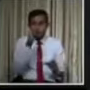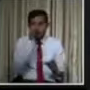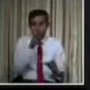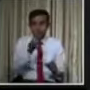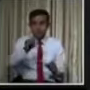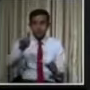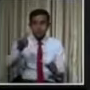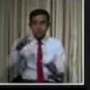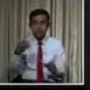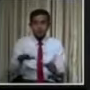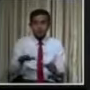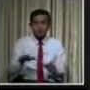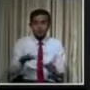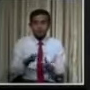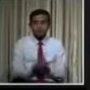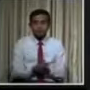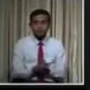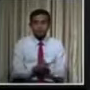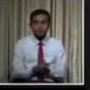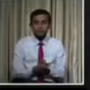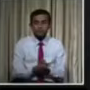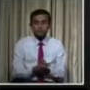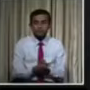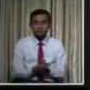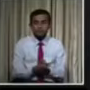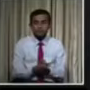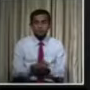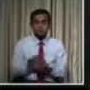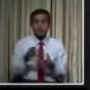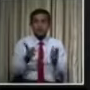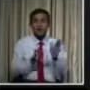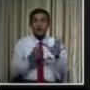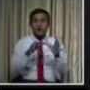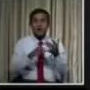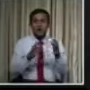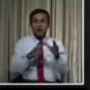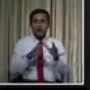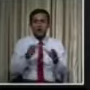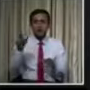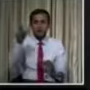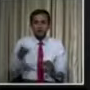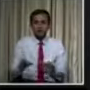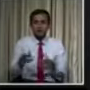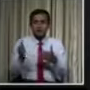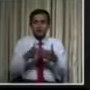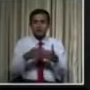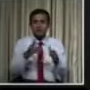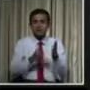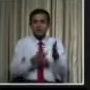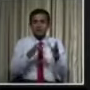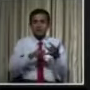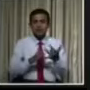කළා ඒතර ඒකෙදී ඒ ඒ ටින්කරින් ලසන්තව ටින්කරින් ලසන්තව